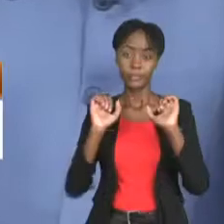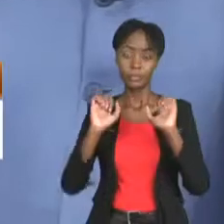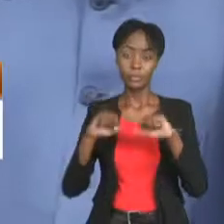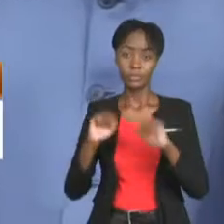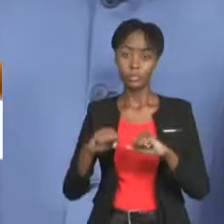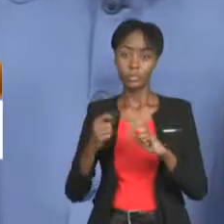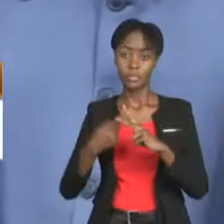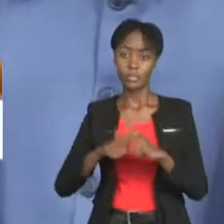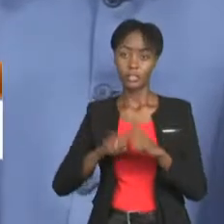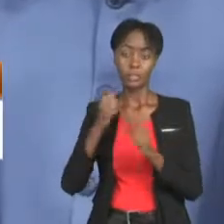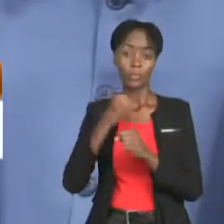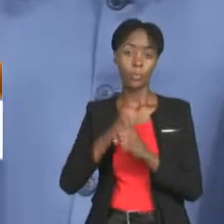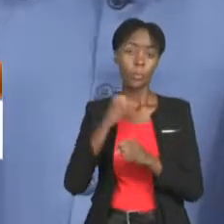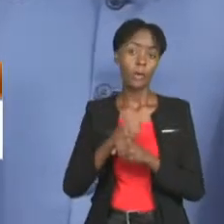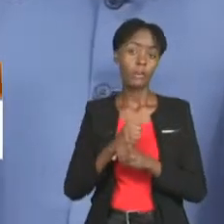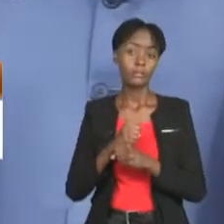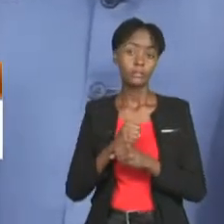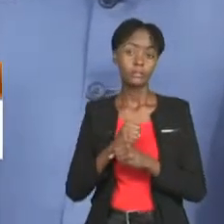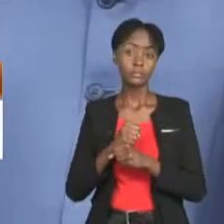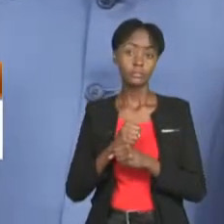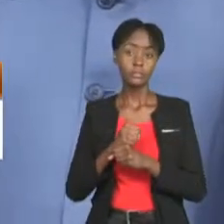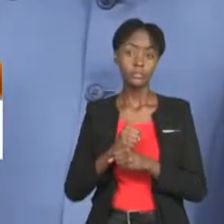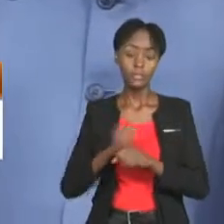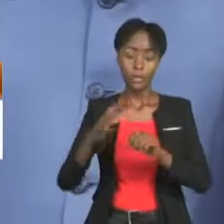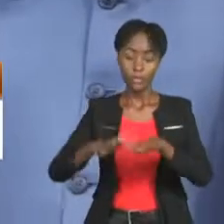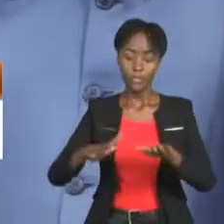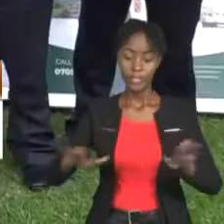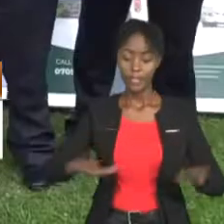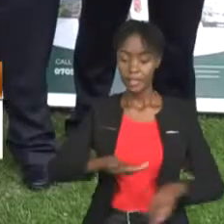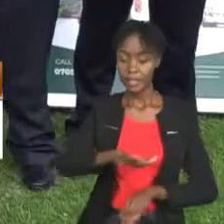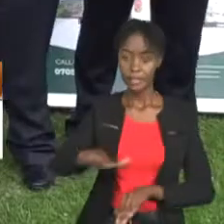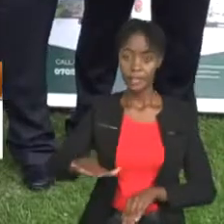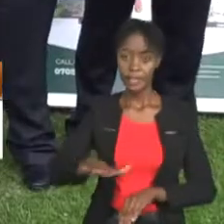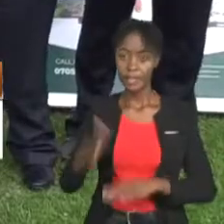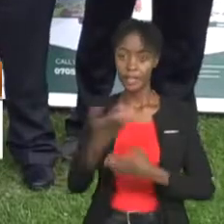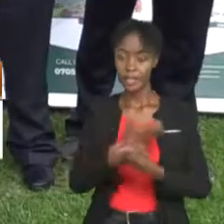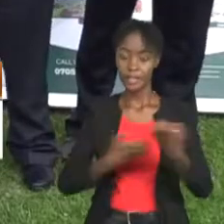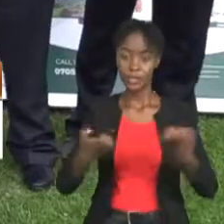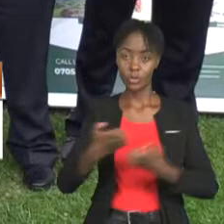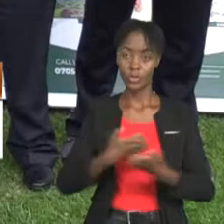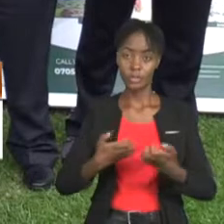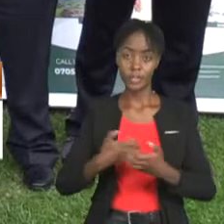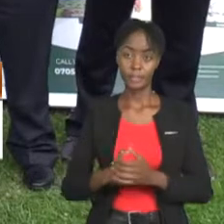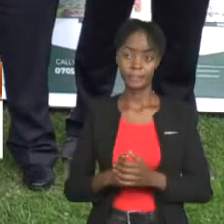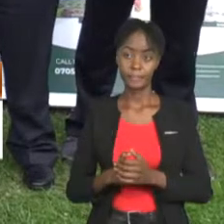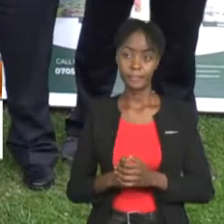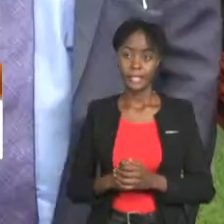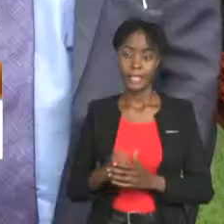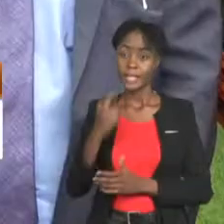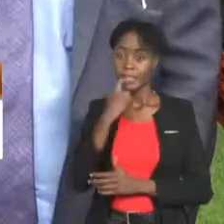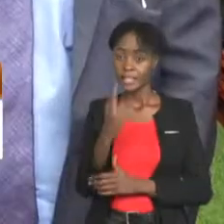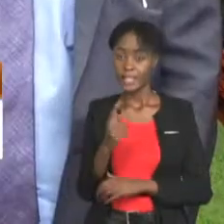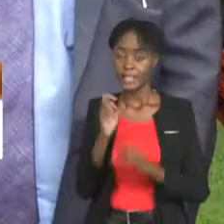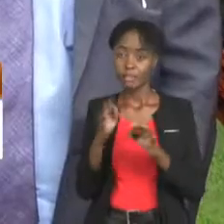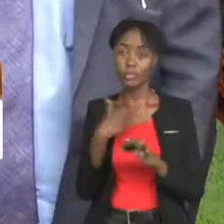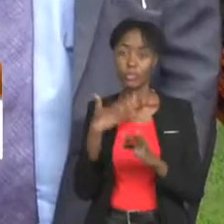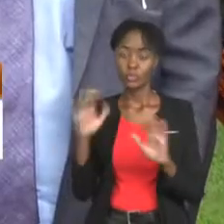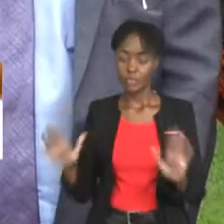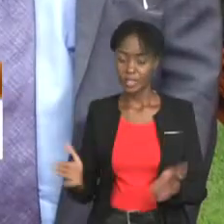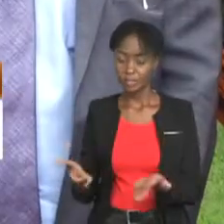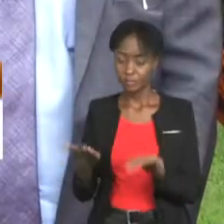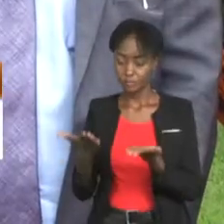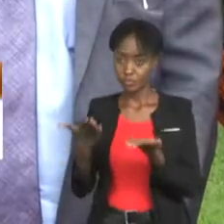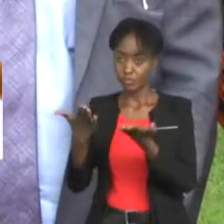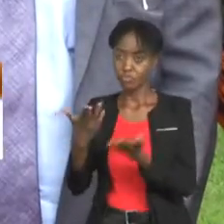operate as Lake Region Economic Block. Walizidi kwa kuongeza kuwa ili kufufua sekta ya sukari